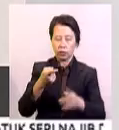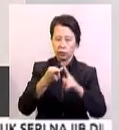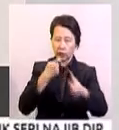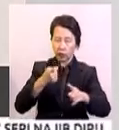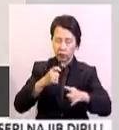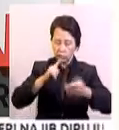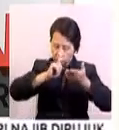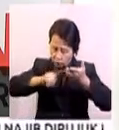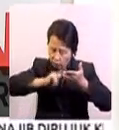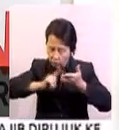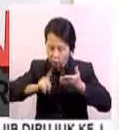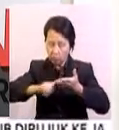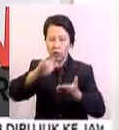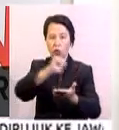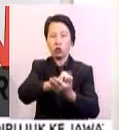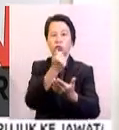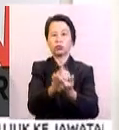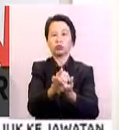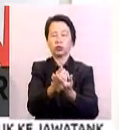forensik.